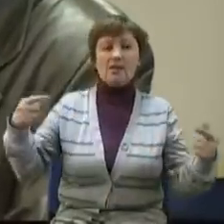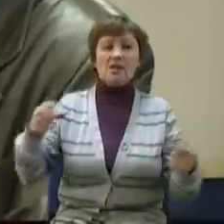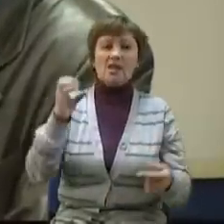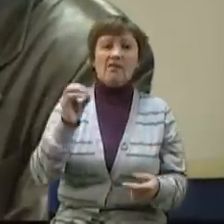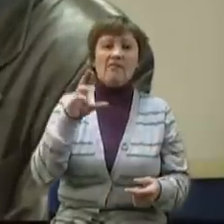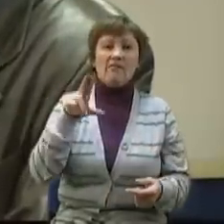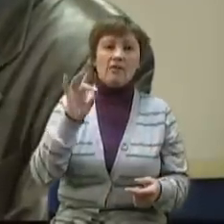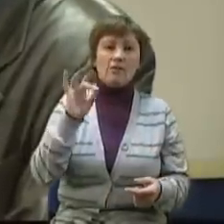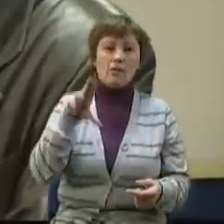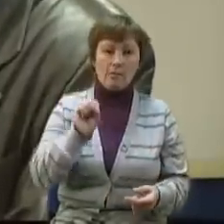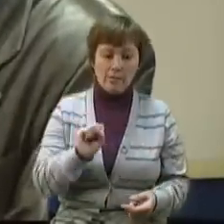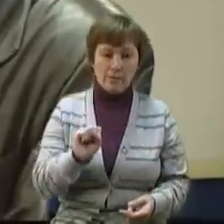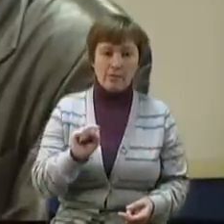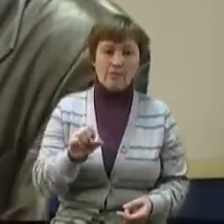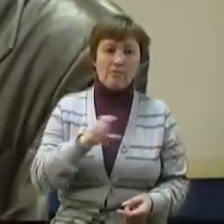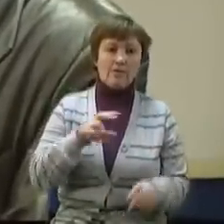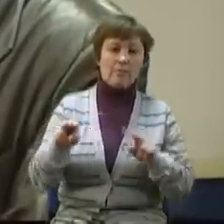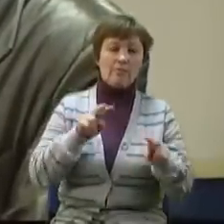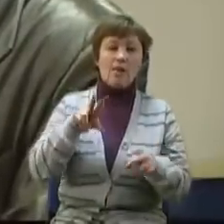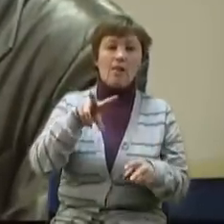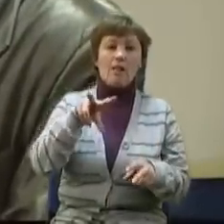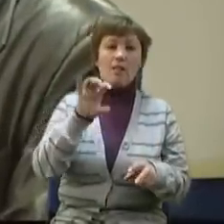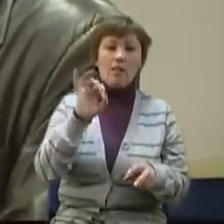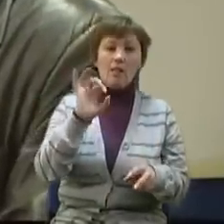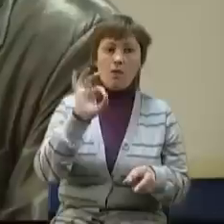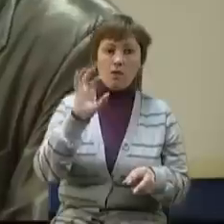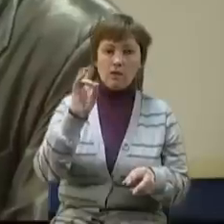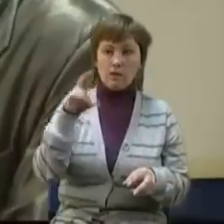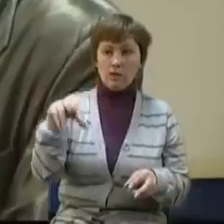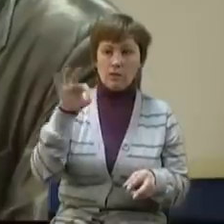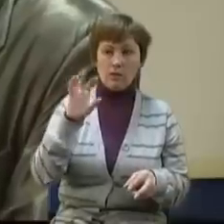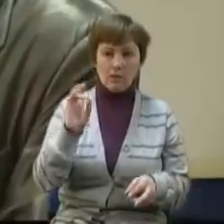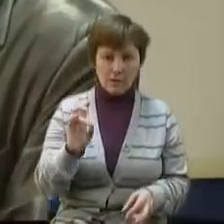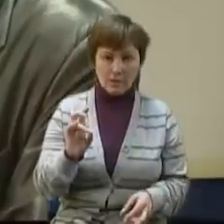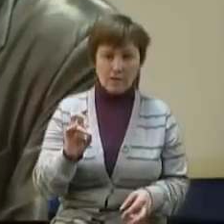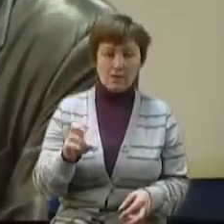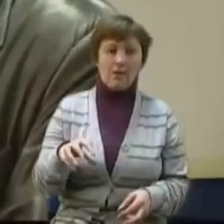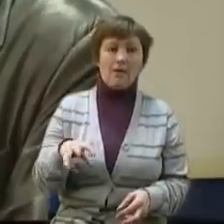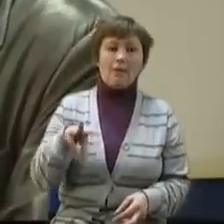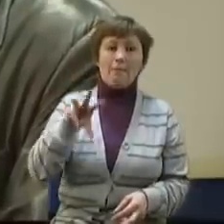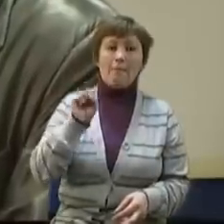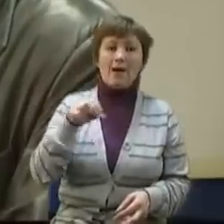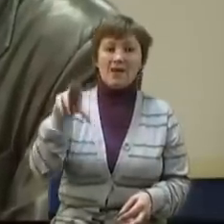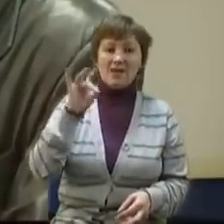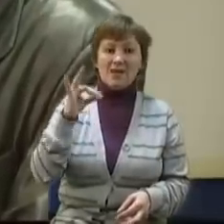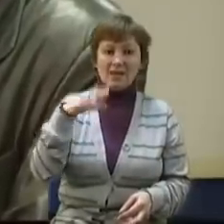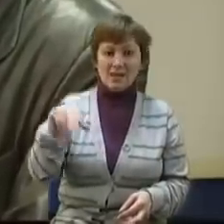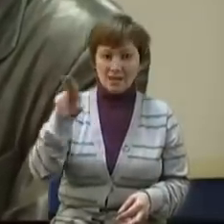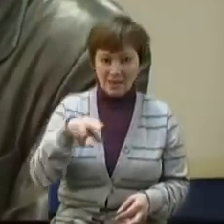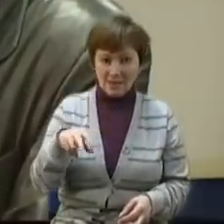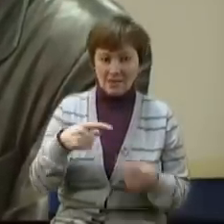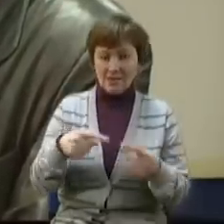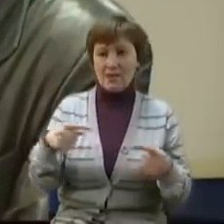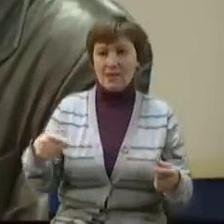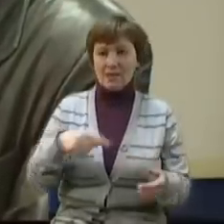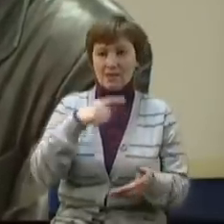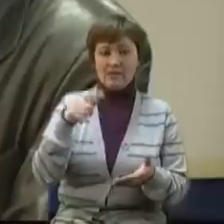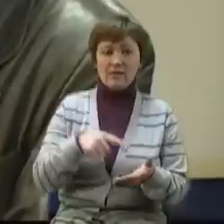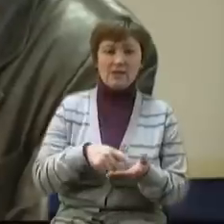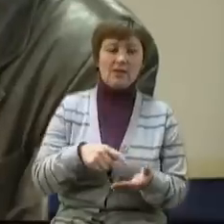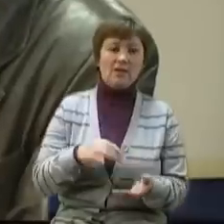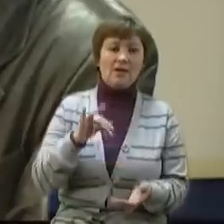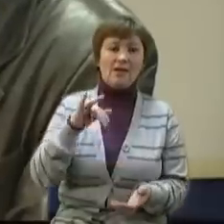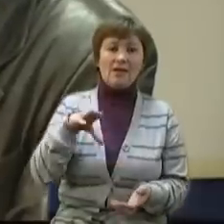Европы, проповедовать в Лондоне, знаете, так интересно было все, в Мадриде, в Лиссабоне,